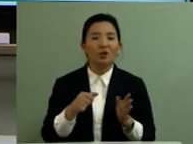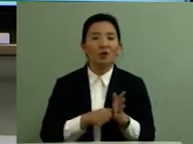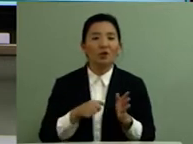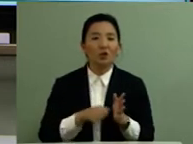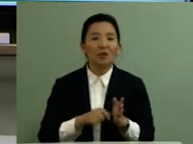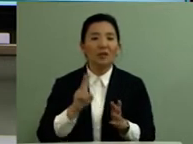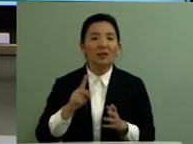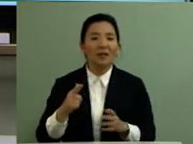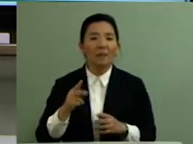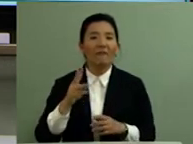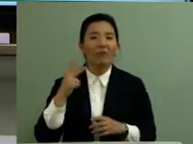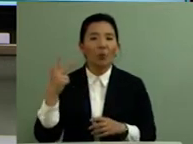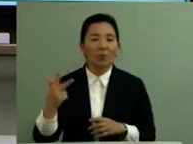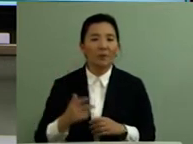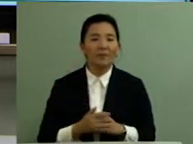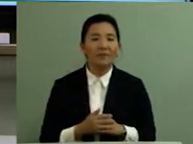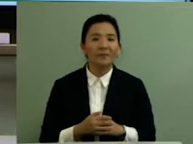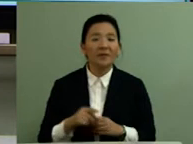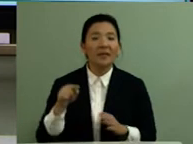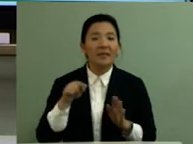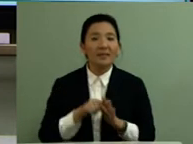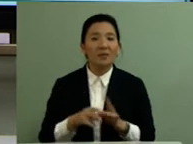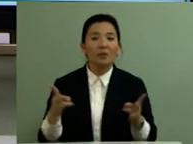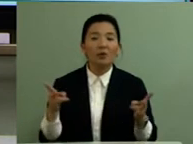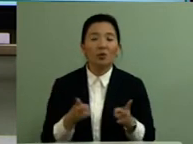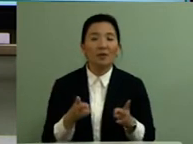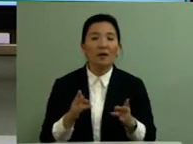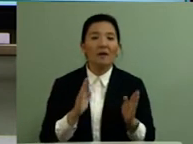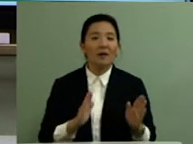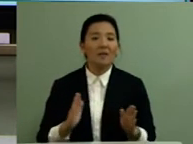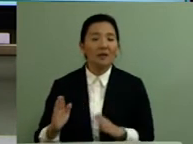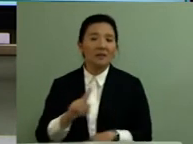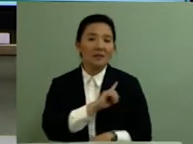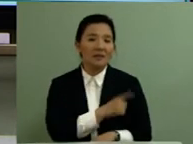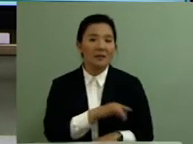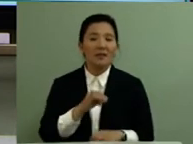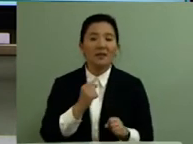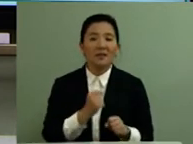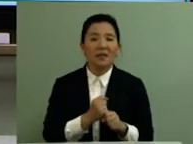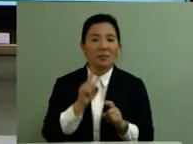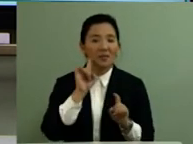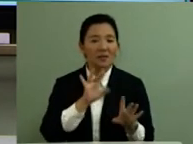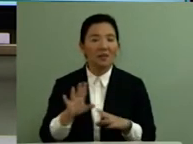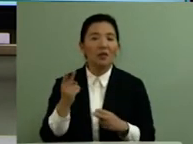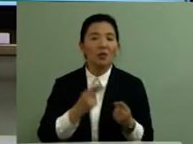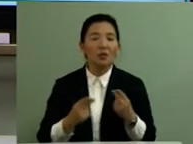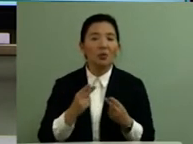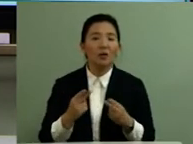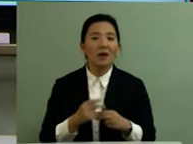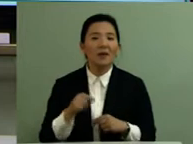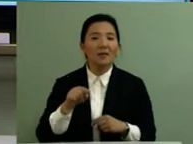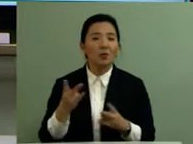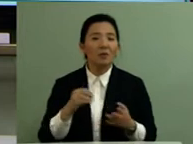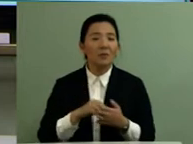кг на метр в кубе. Итак, здесь придется раскладывать силы и делать пояснительный рисунок. Но сначала